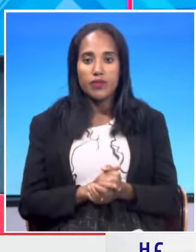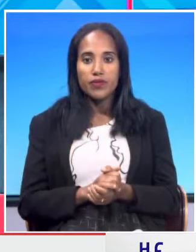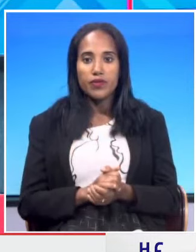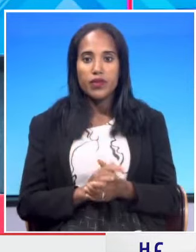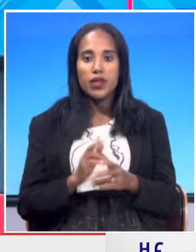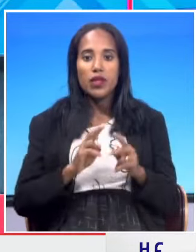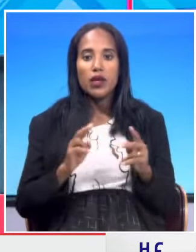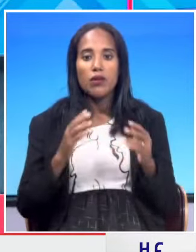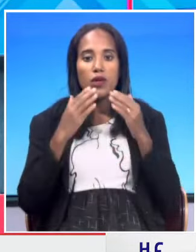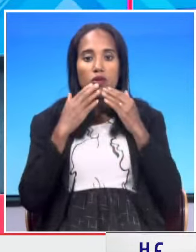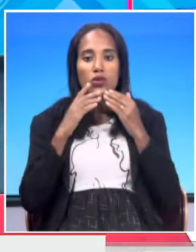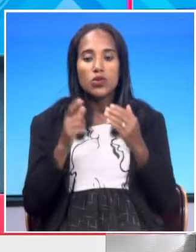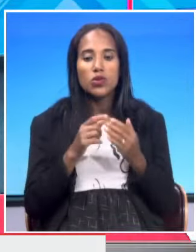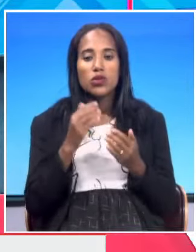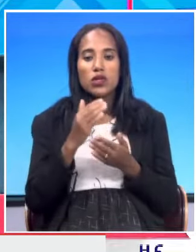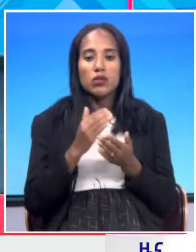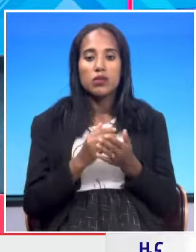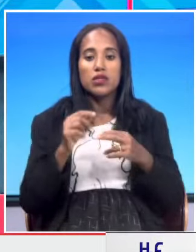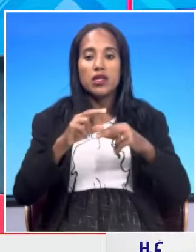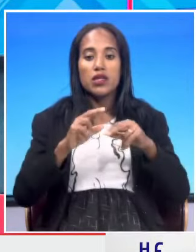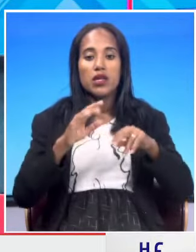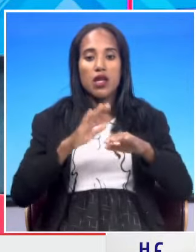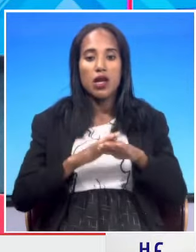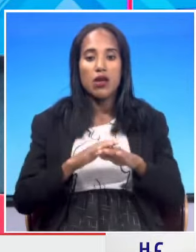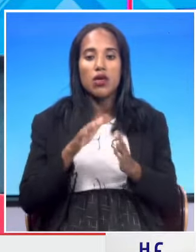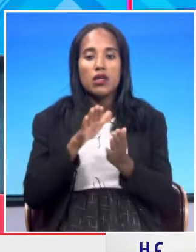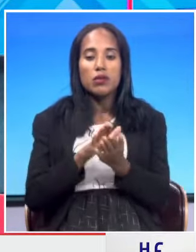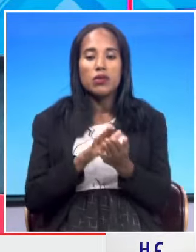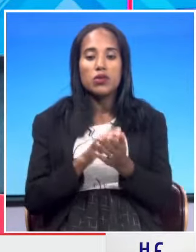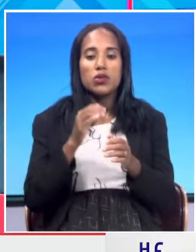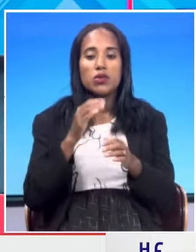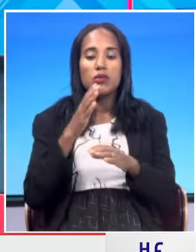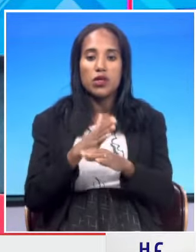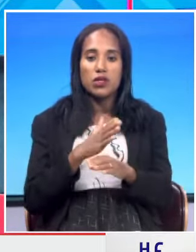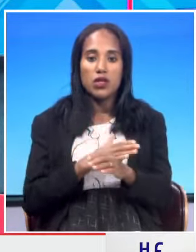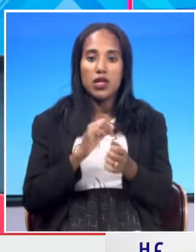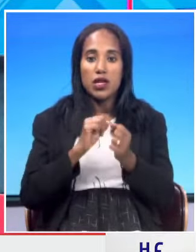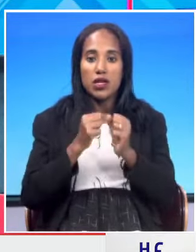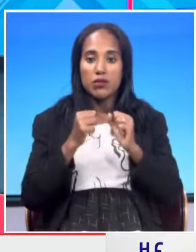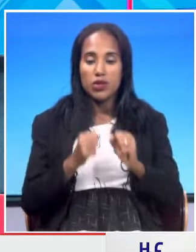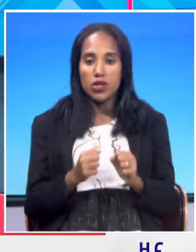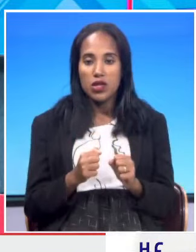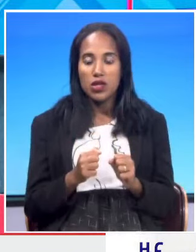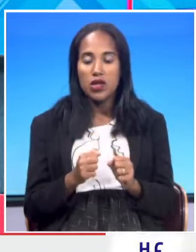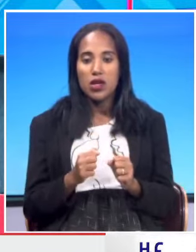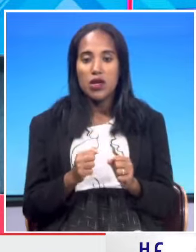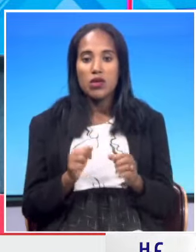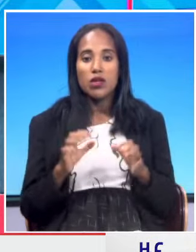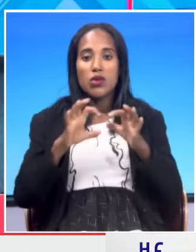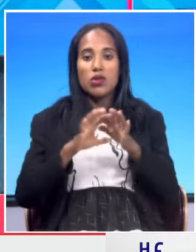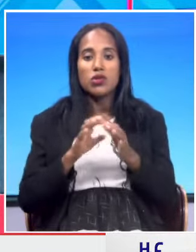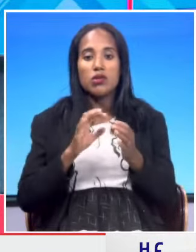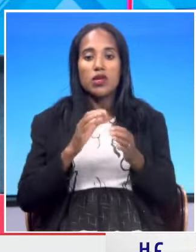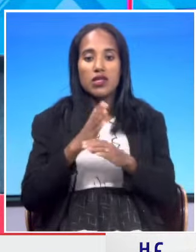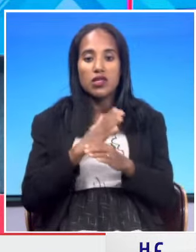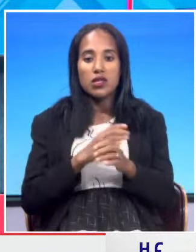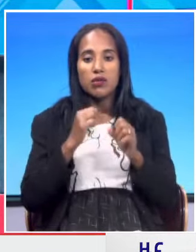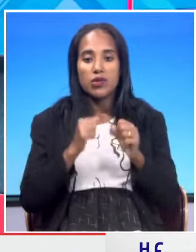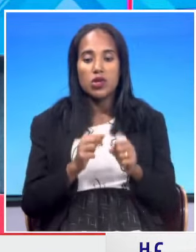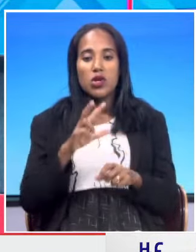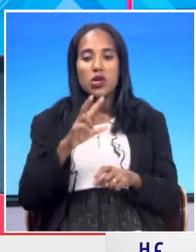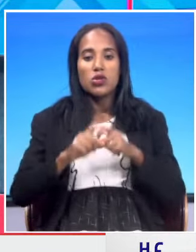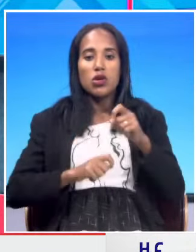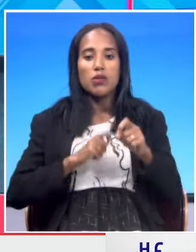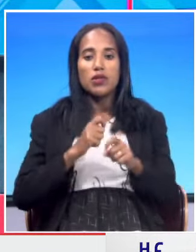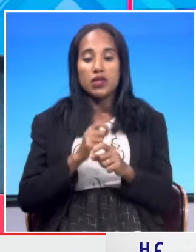የሆነ የትምህርት ሴክተር ላይ ያሉ የትምህርት ደረጃ ማሻሻሎችን ሊቀይር የሚችል ኮምፕሬንሲቭ በሆነ መንገድ ሊያሻሽል የሚችል የሶስት አመት